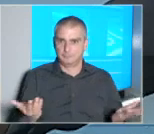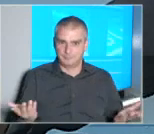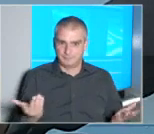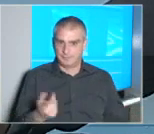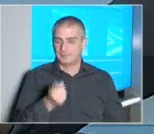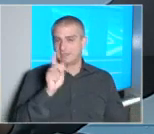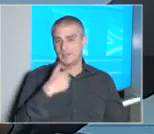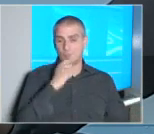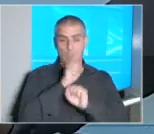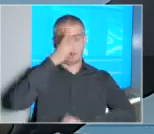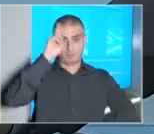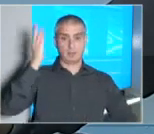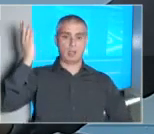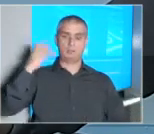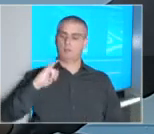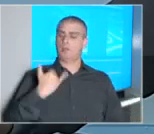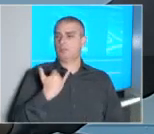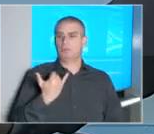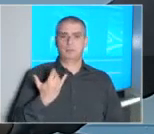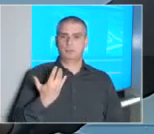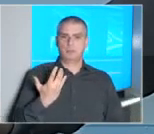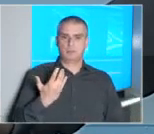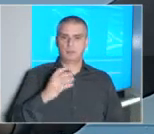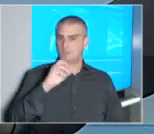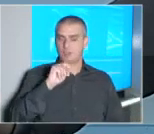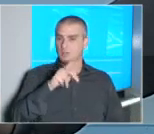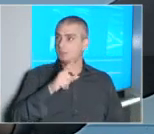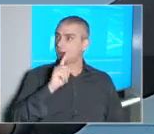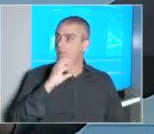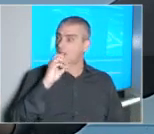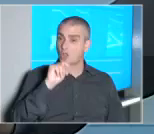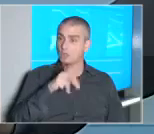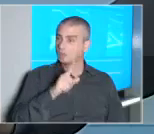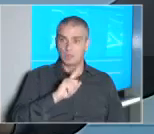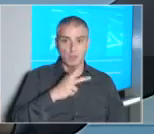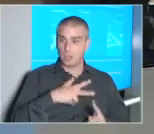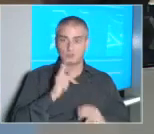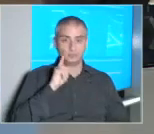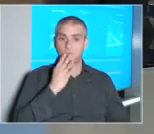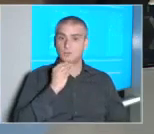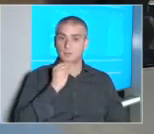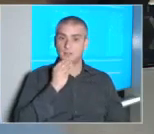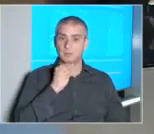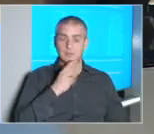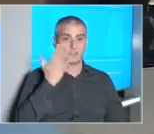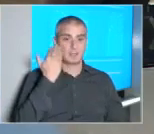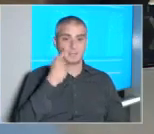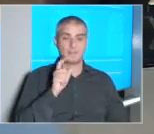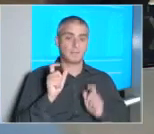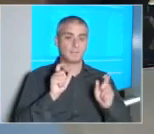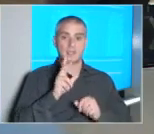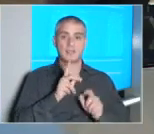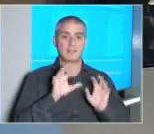ועכשיו יגידו אוהדי ביתר, כן, אבל אלמוג כהן לא מסתובבים. אגב, כהן זה לא רק שם יהודי. נכון. היה פעם מגן